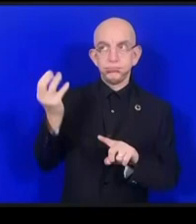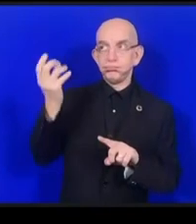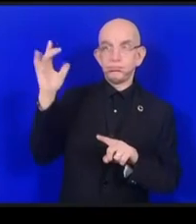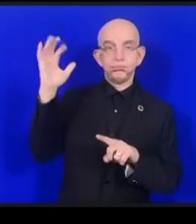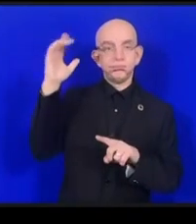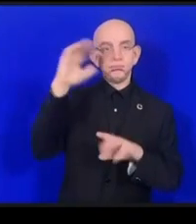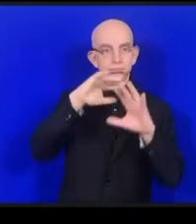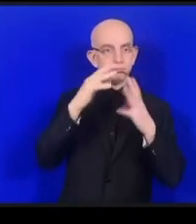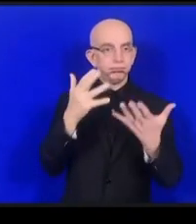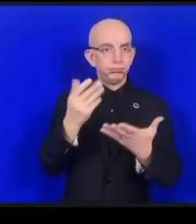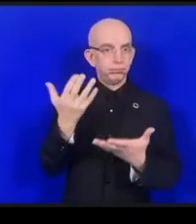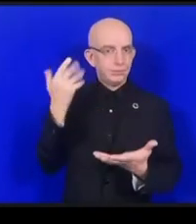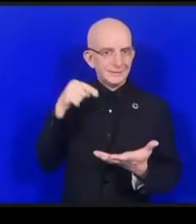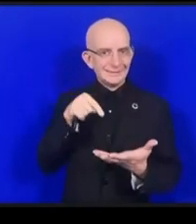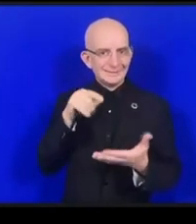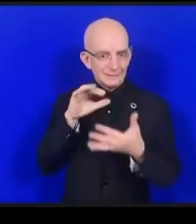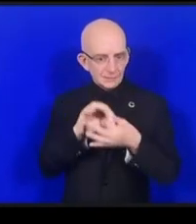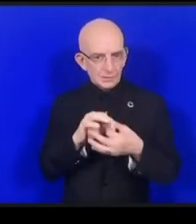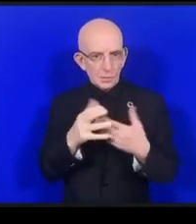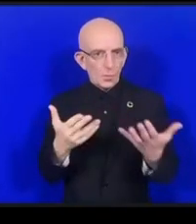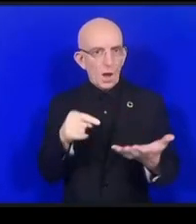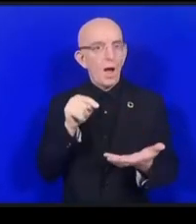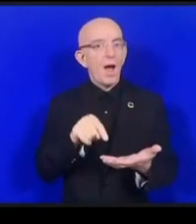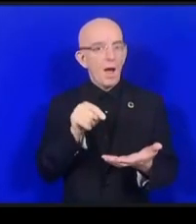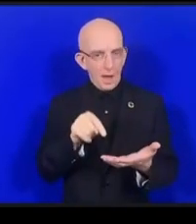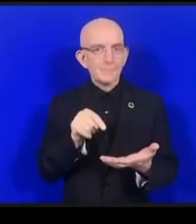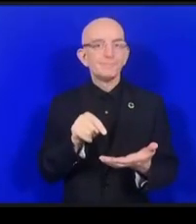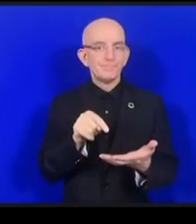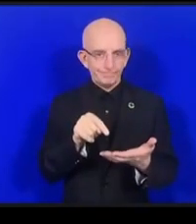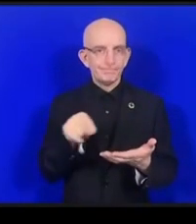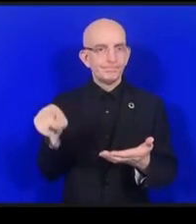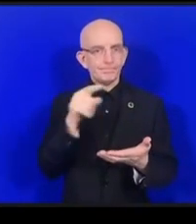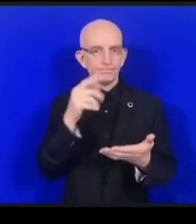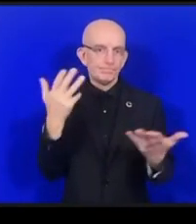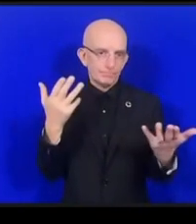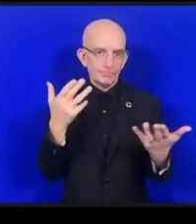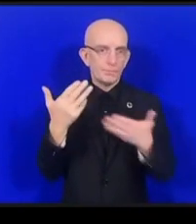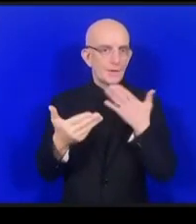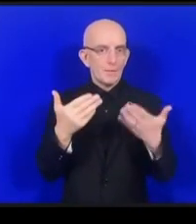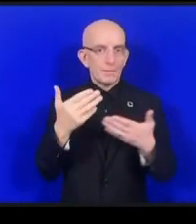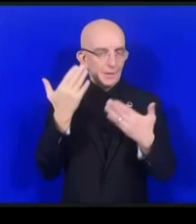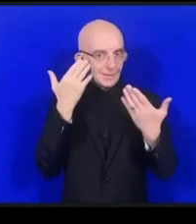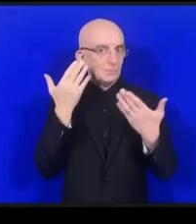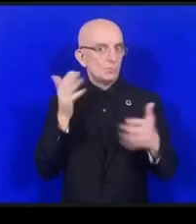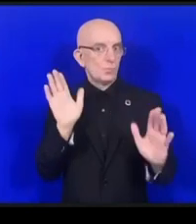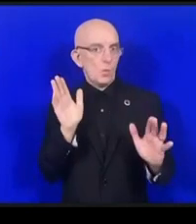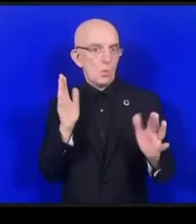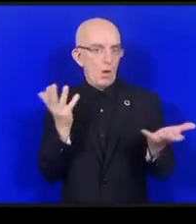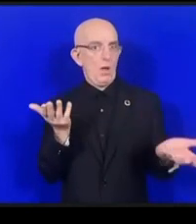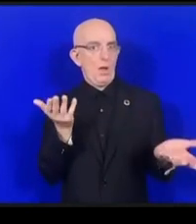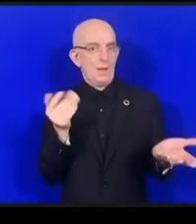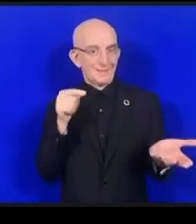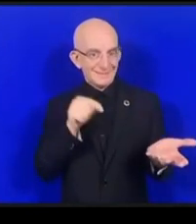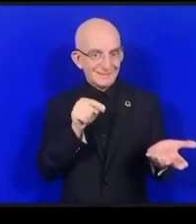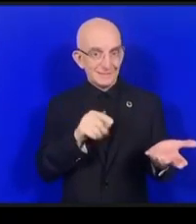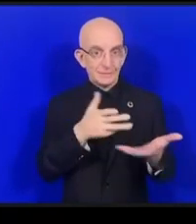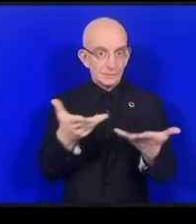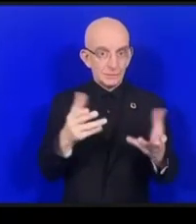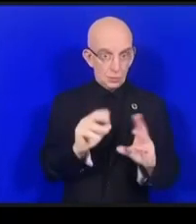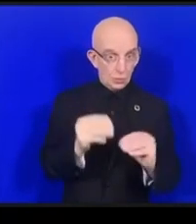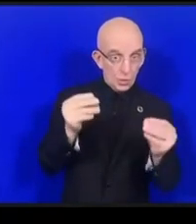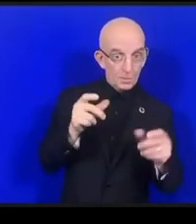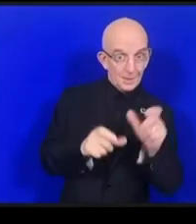учитывая последствия углеродного следа который оставляют за собой технологии Для нас это сегодня чрезвычайно